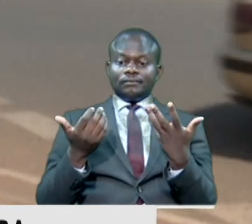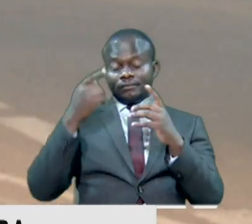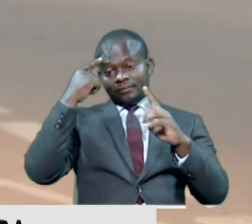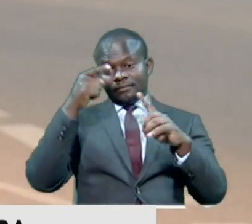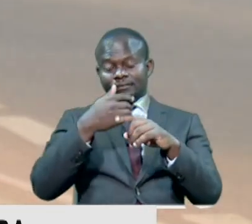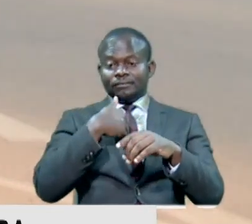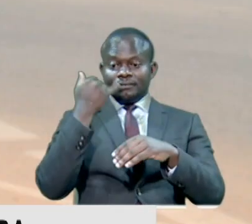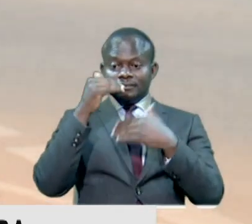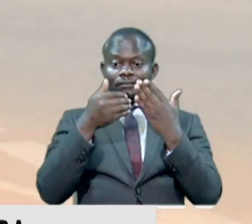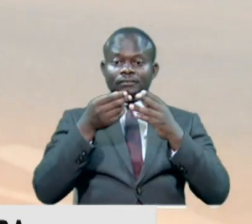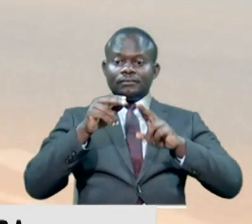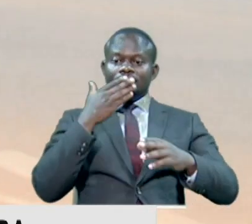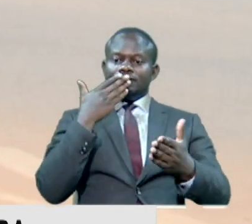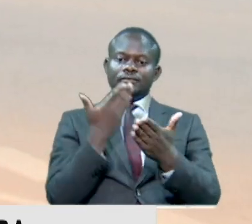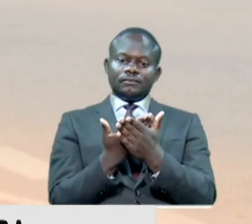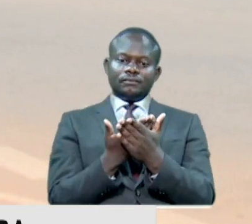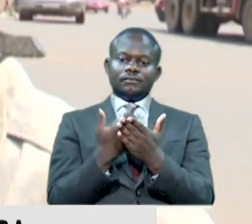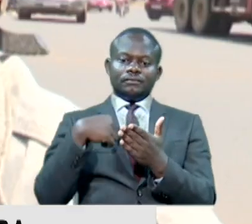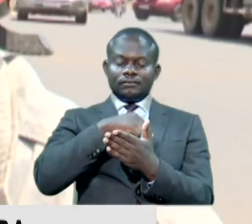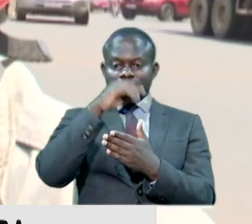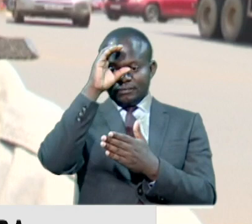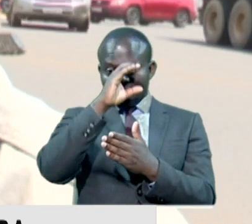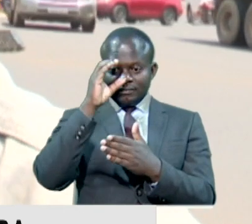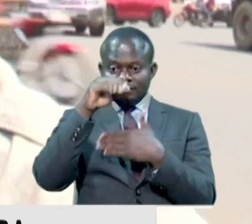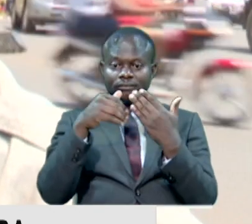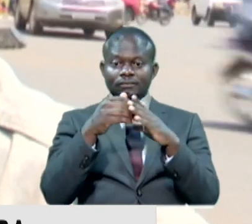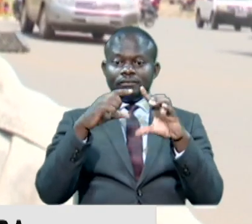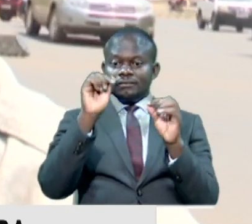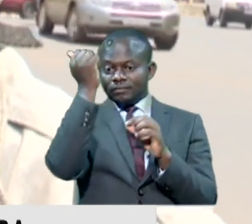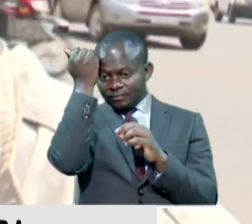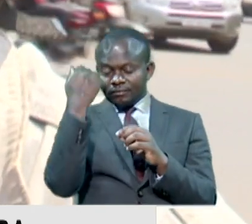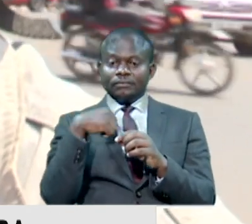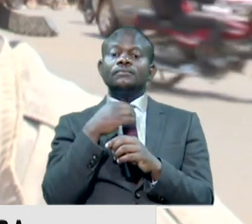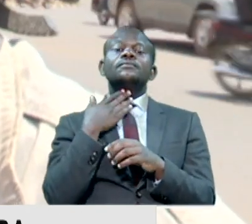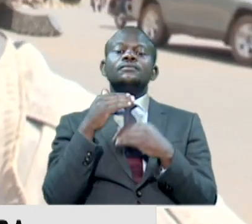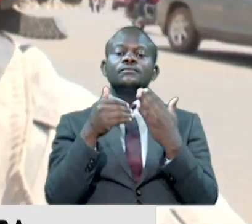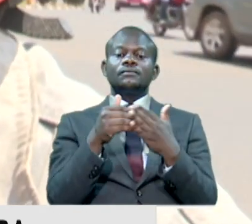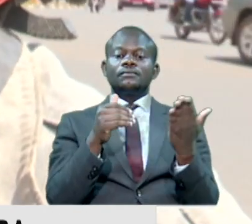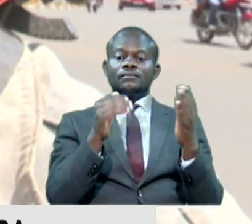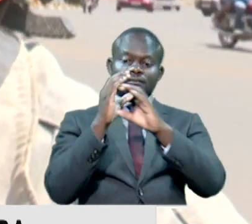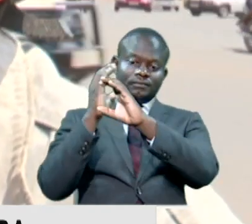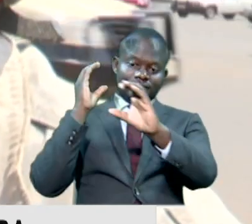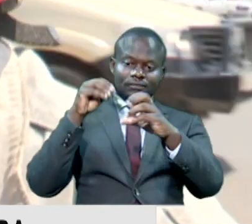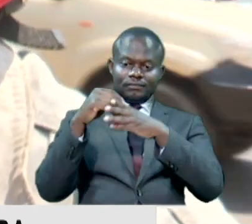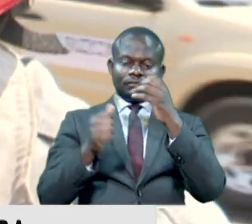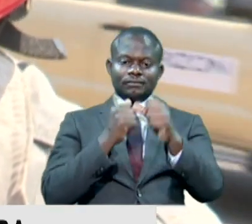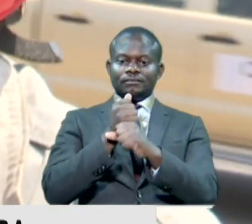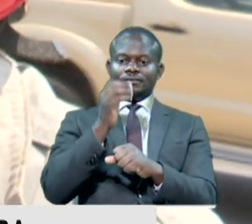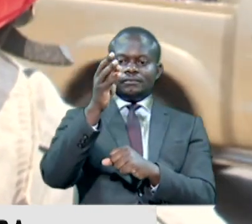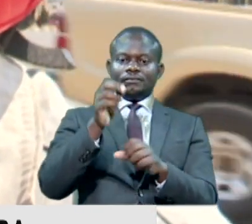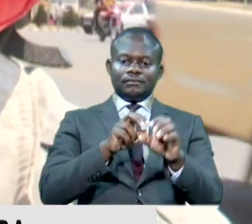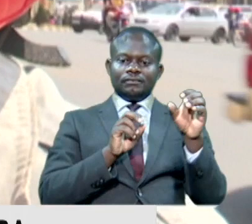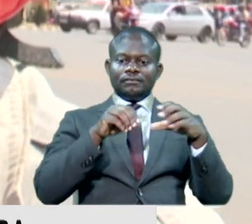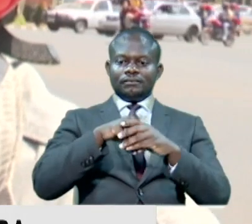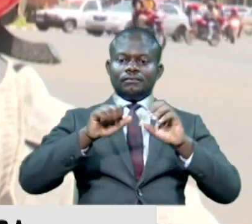mfite biramutse bigenze neza ndi gushakisha perime ku buryo nifuza gutwara ikamyo mu myaka iri imbere nkava